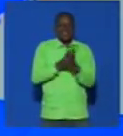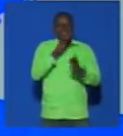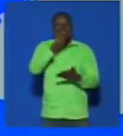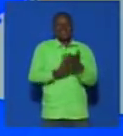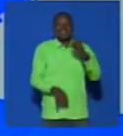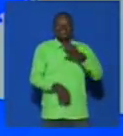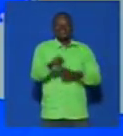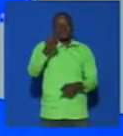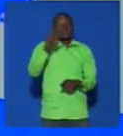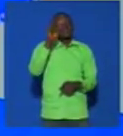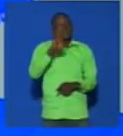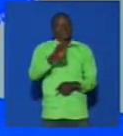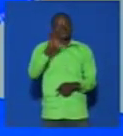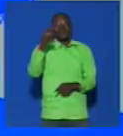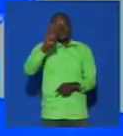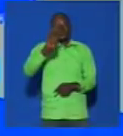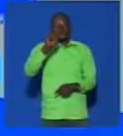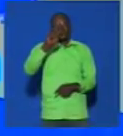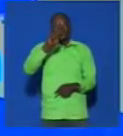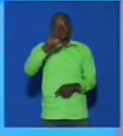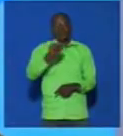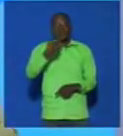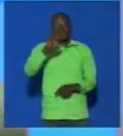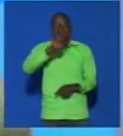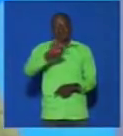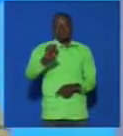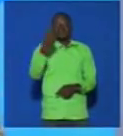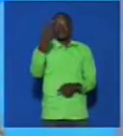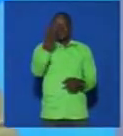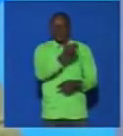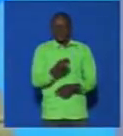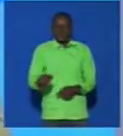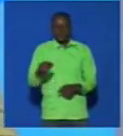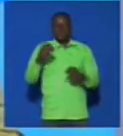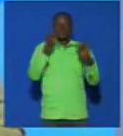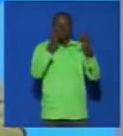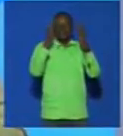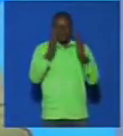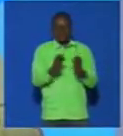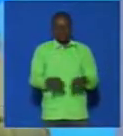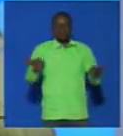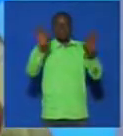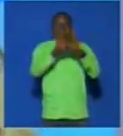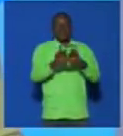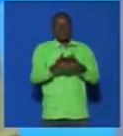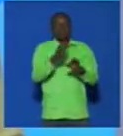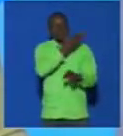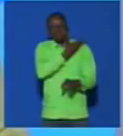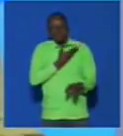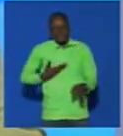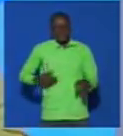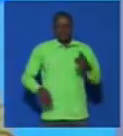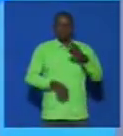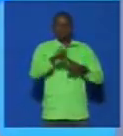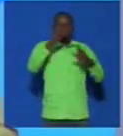va se passer à francis tard au bon soin mais il ya des choses pour les joueurs woods fera le plus important c'est de se concentrer si le stade du 4 août